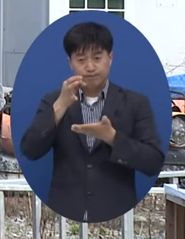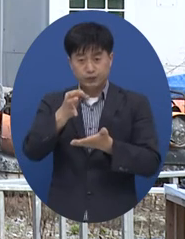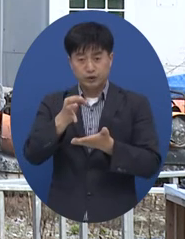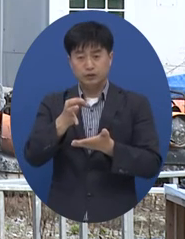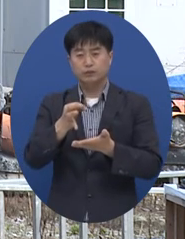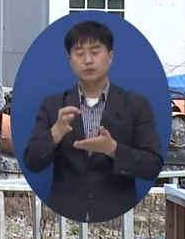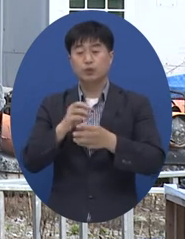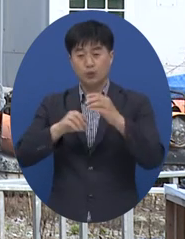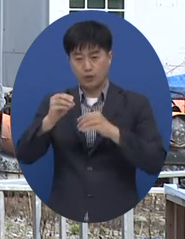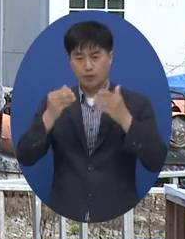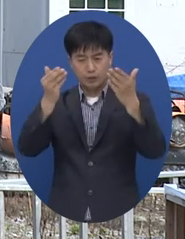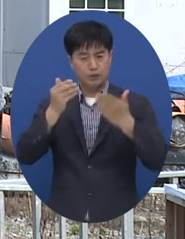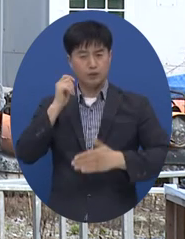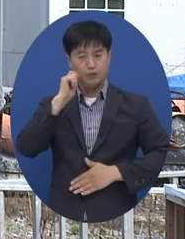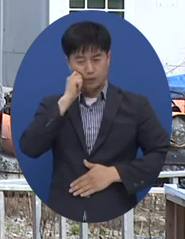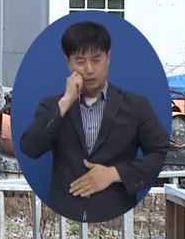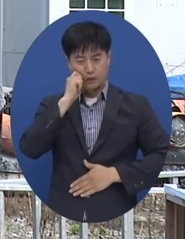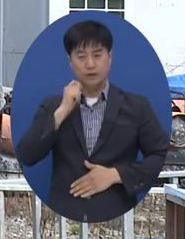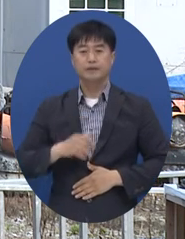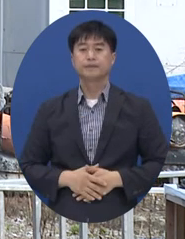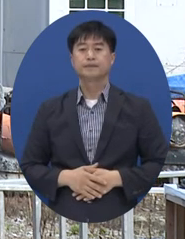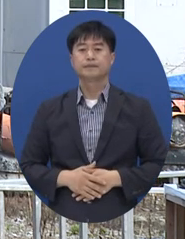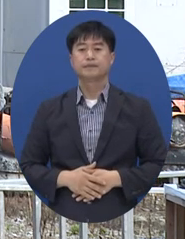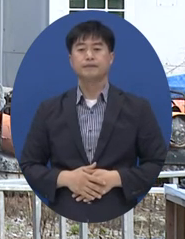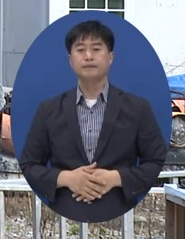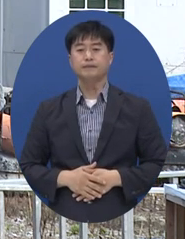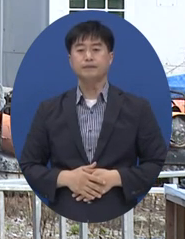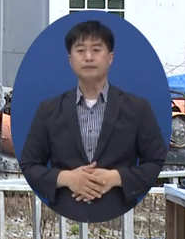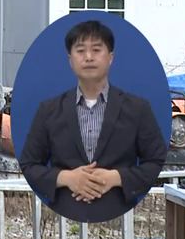보증금을 돌려받을 수 없게 됩니다